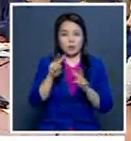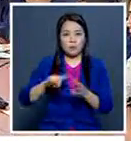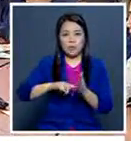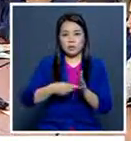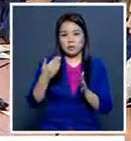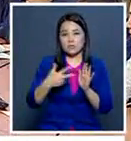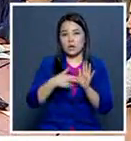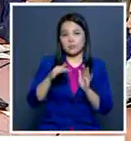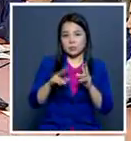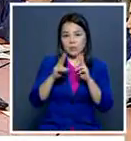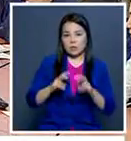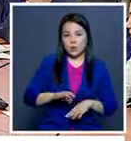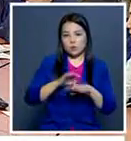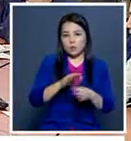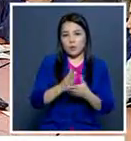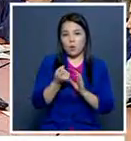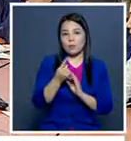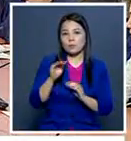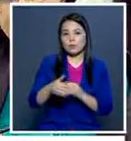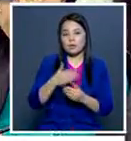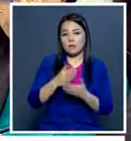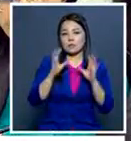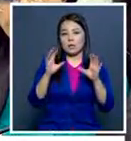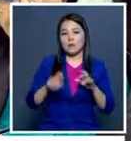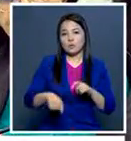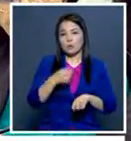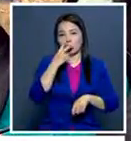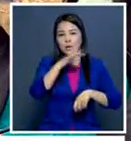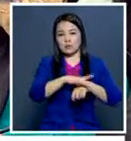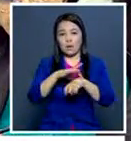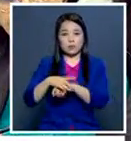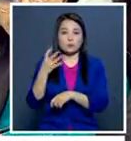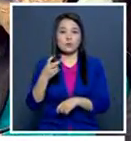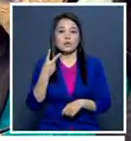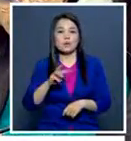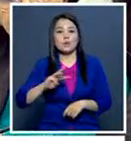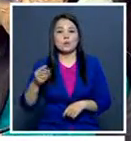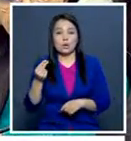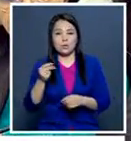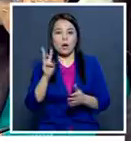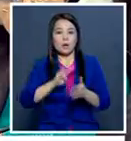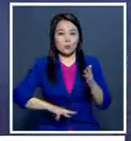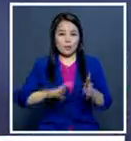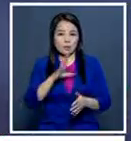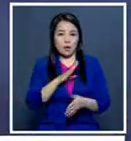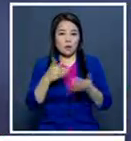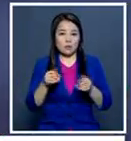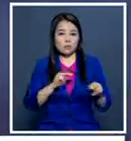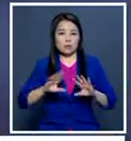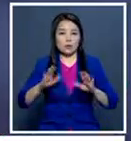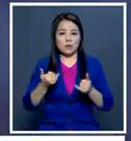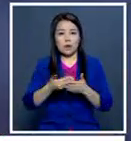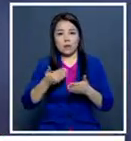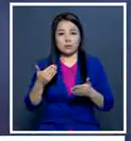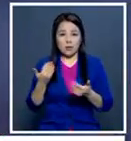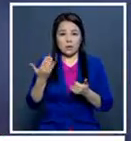8000 тексеріс жүргізілген. Нәтижесінде 11000-нан аса заң бұзушылық анықталып, 402 миллион теңге айыппұл салынған. Қайғылы жағдайдың алдын